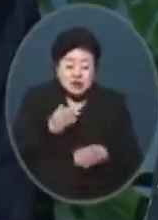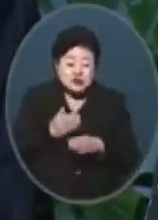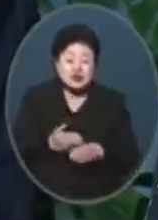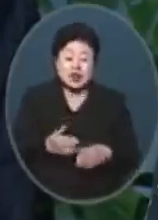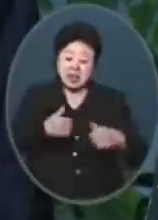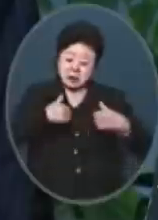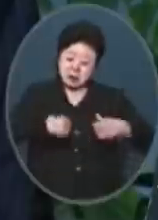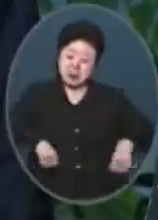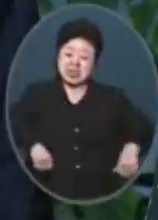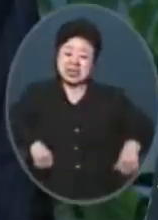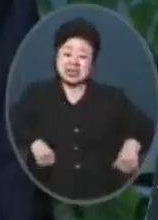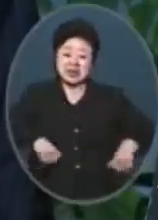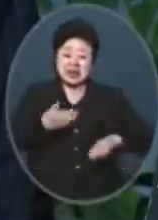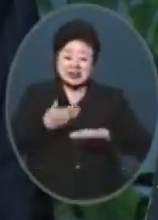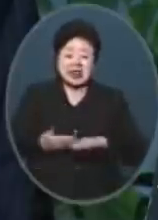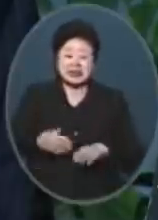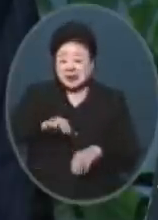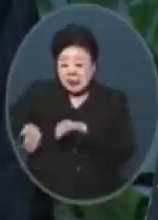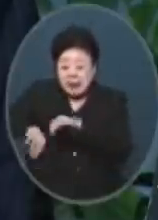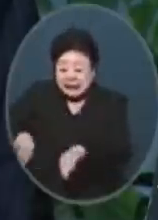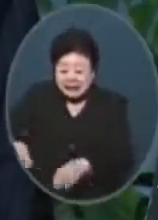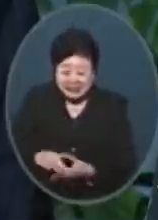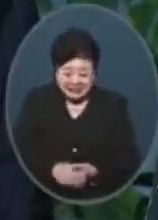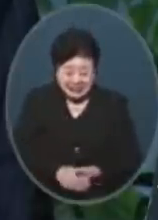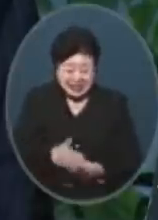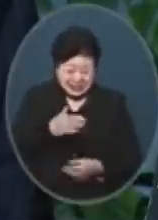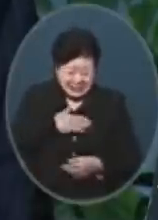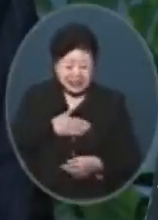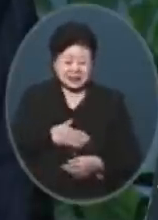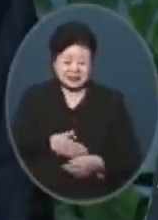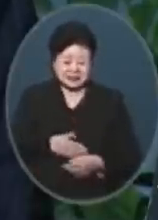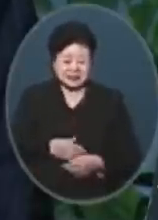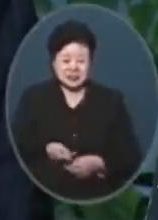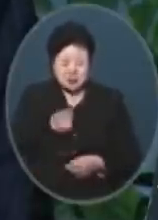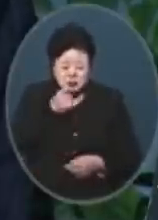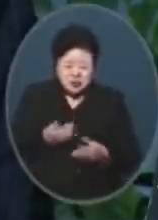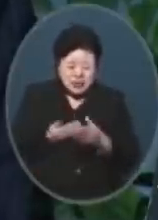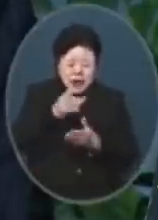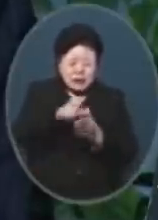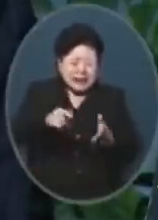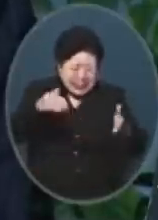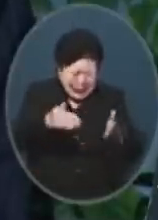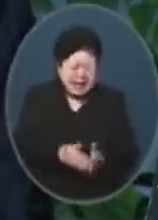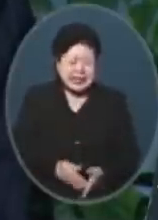물이 안 나오면 또 다른 우물을 파라 하지만 나는 그 물이 나올 때까지 파는